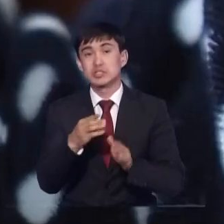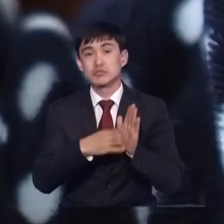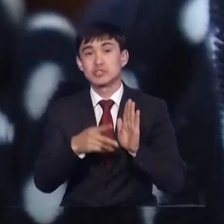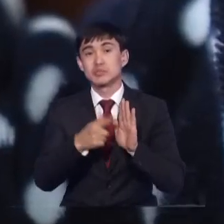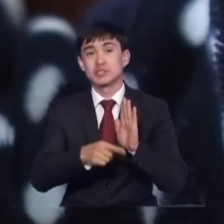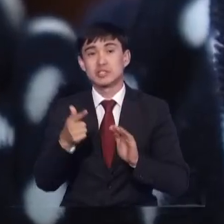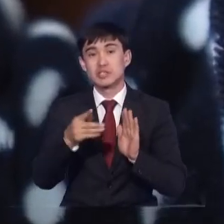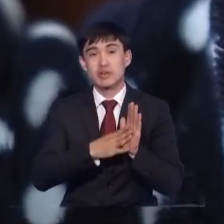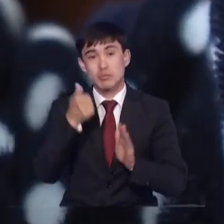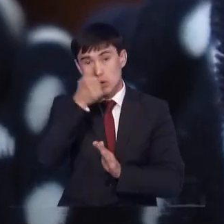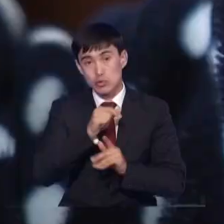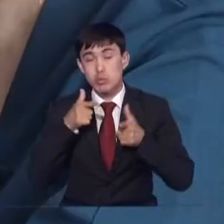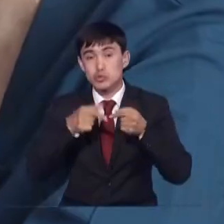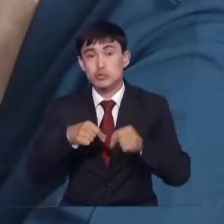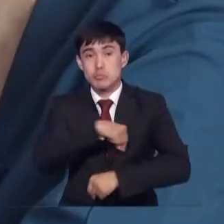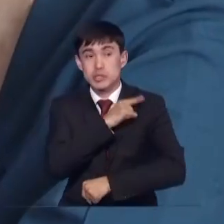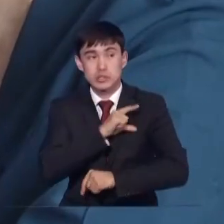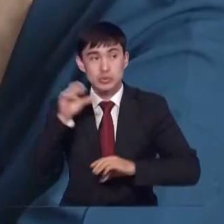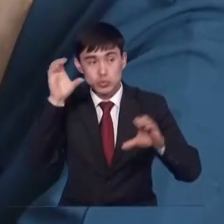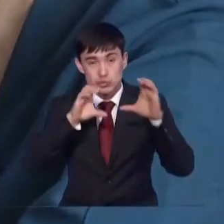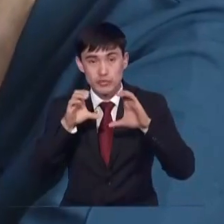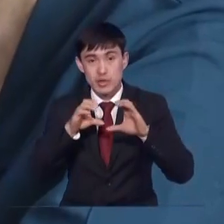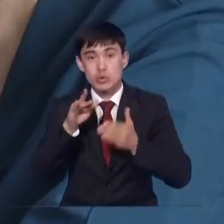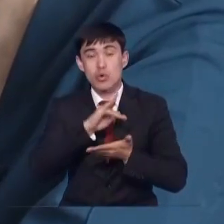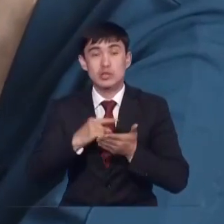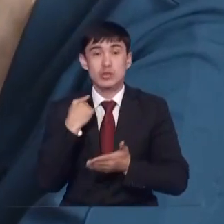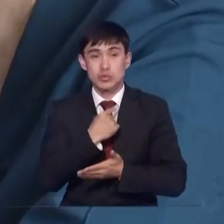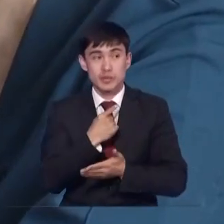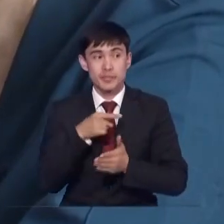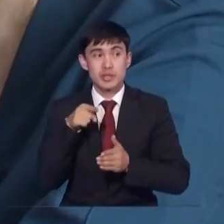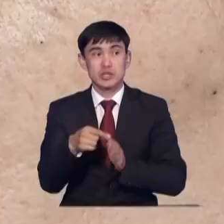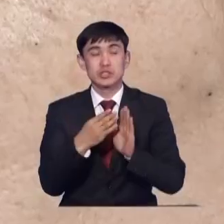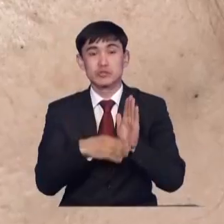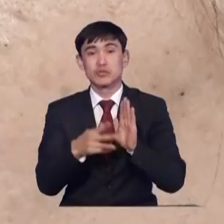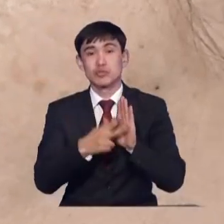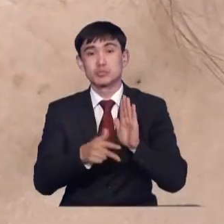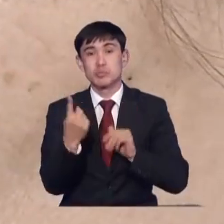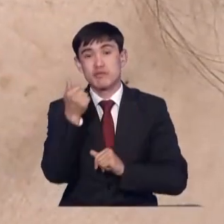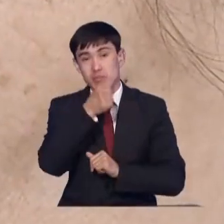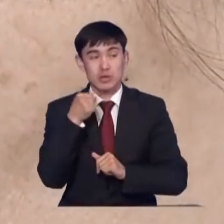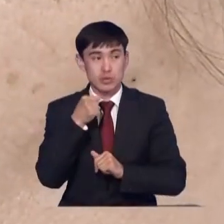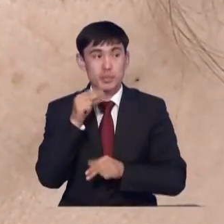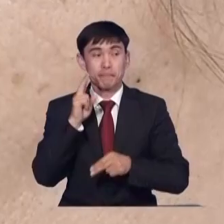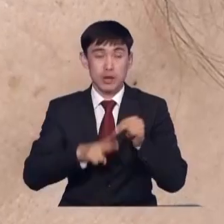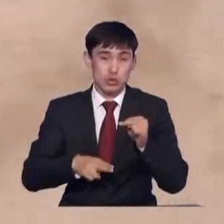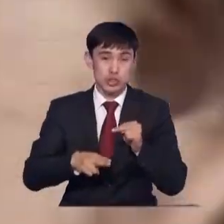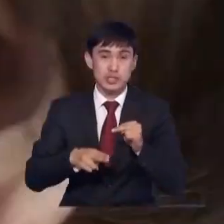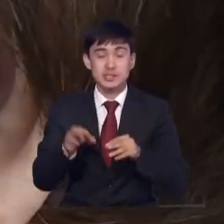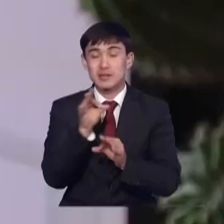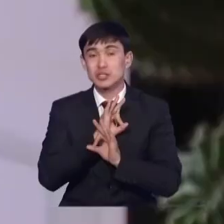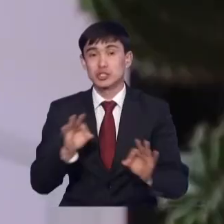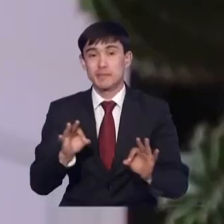1979 году поступила в медицинское училище города талган и в 1981 году окончила его с